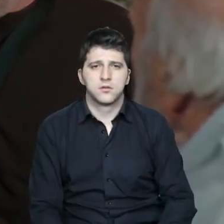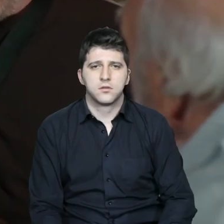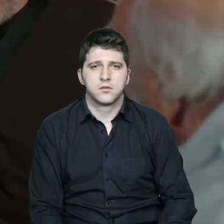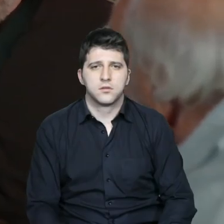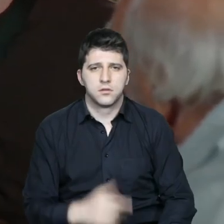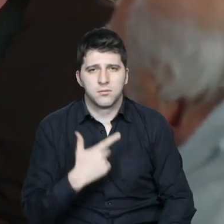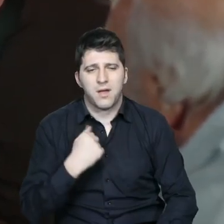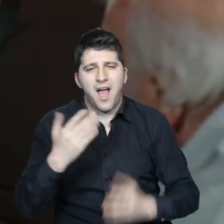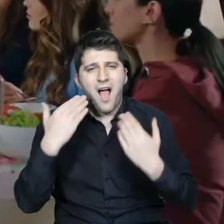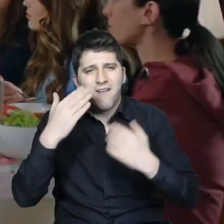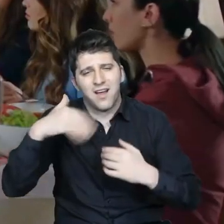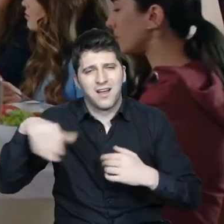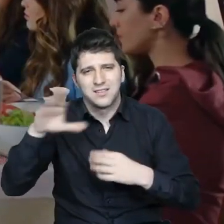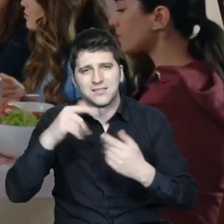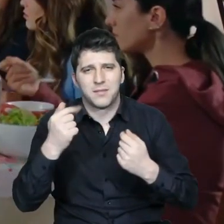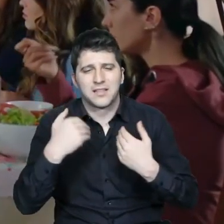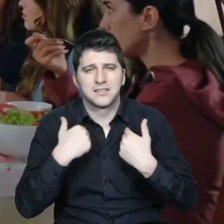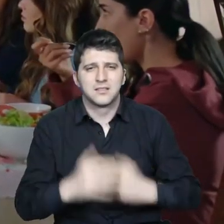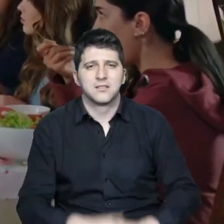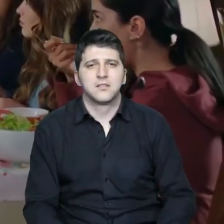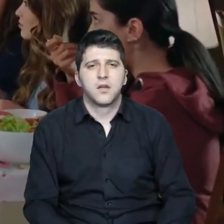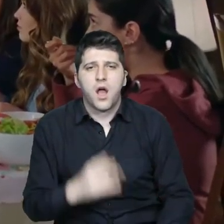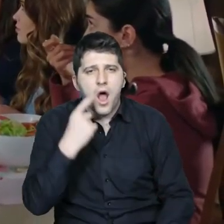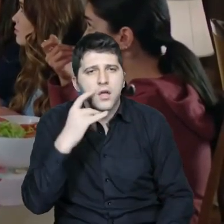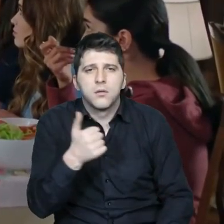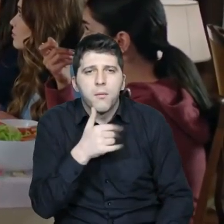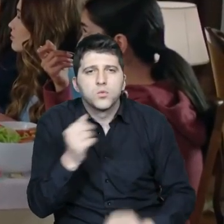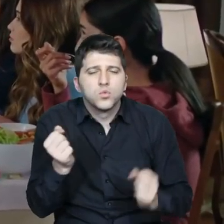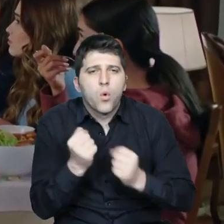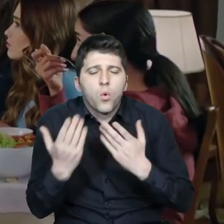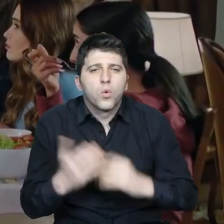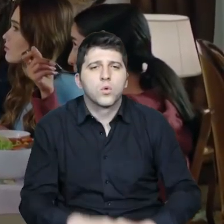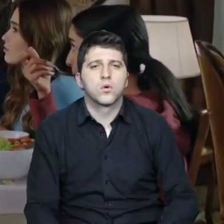Ben bir hava almaya çıkıyorum. Hayırdır baba bu soğukta?